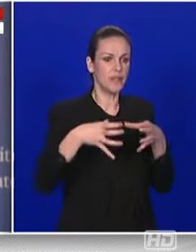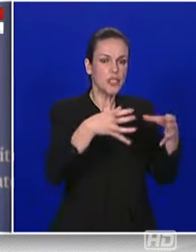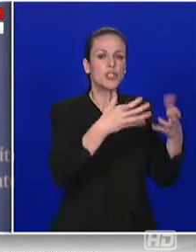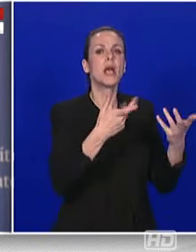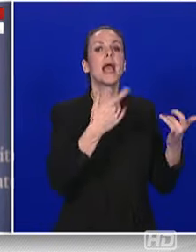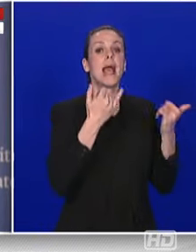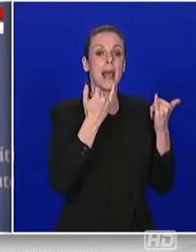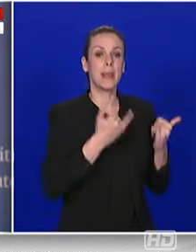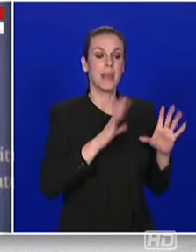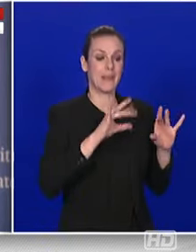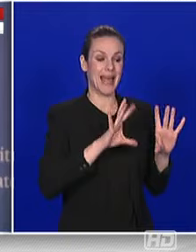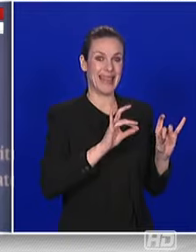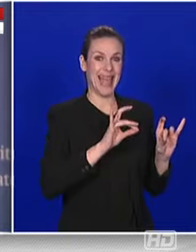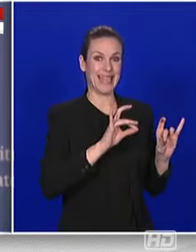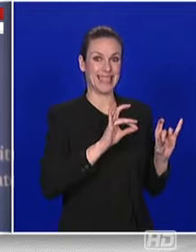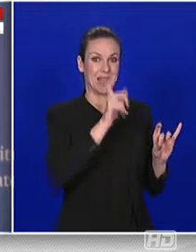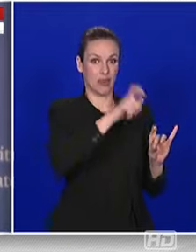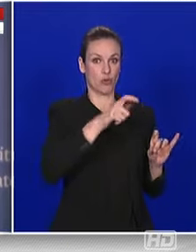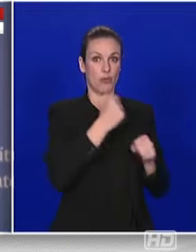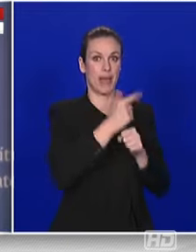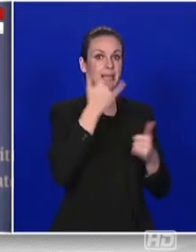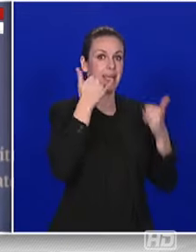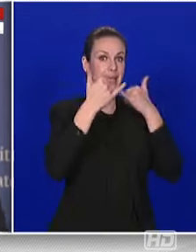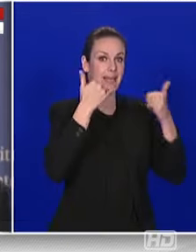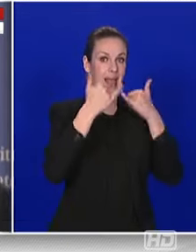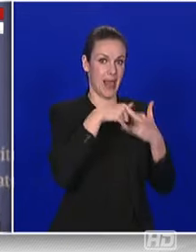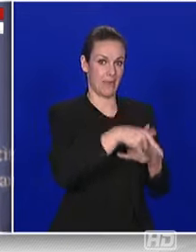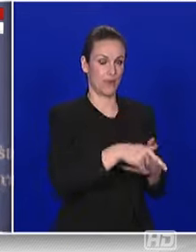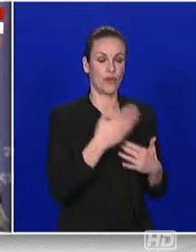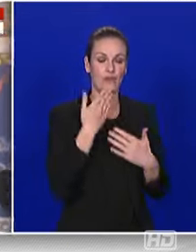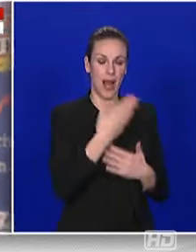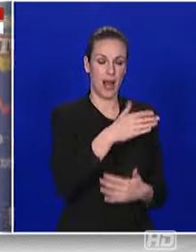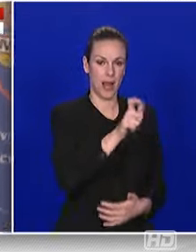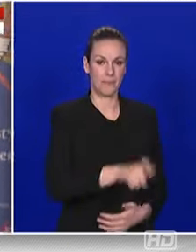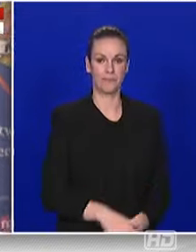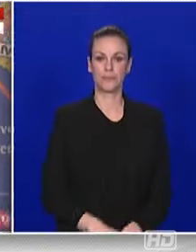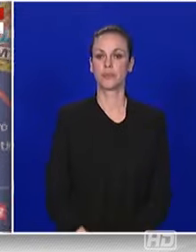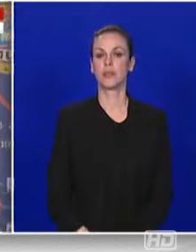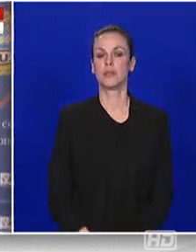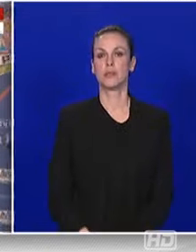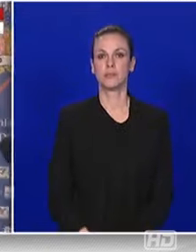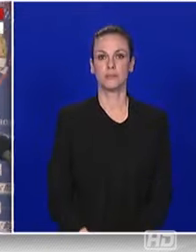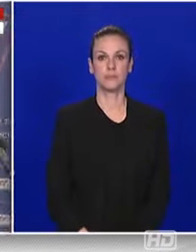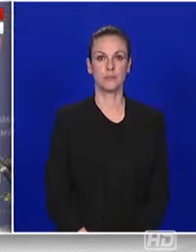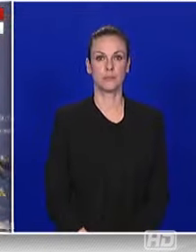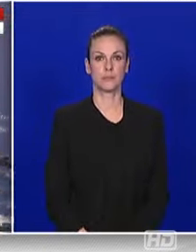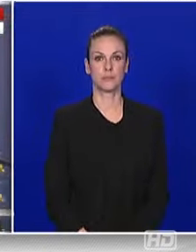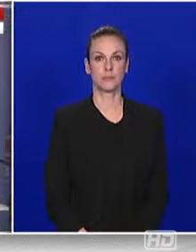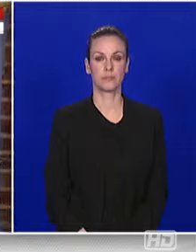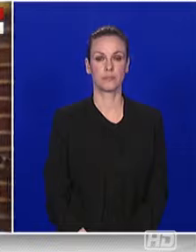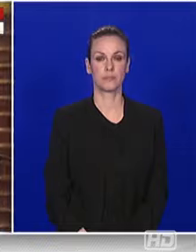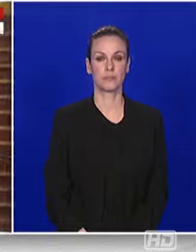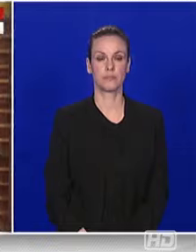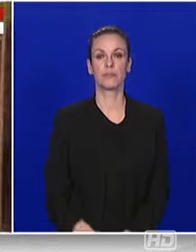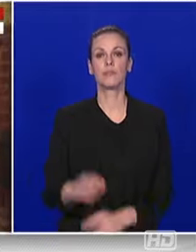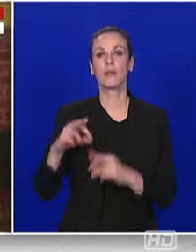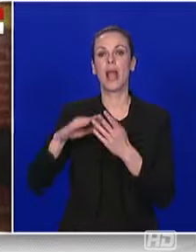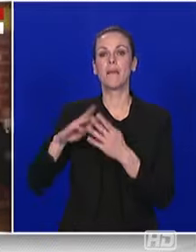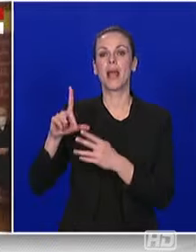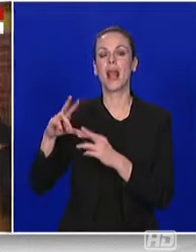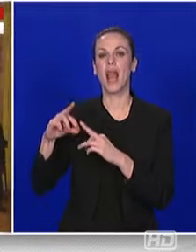10 djelatnika u pozivnom centru. Hvala. Jamela. Danijela Čilić,